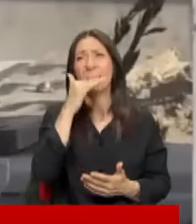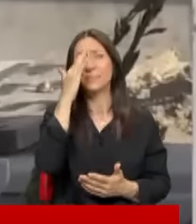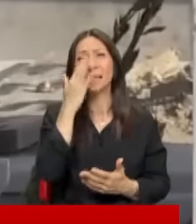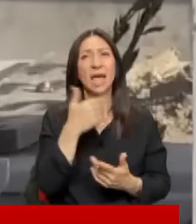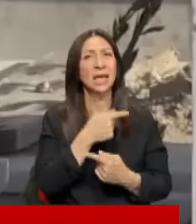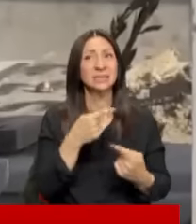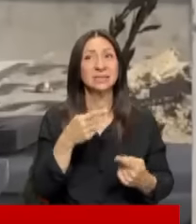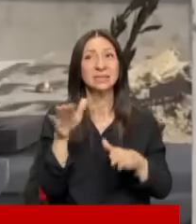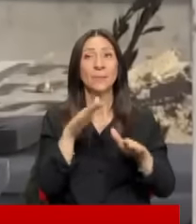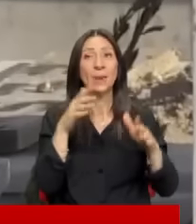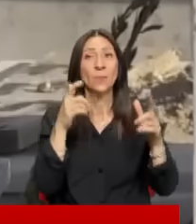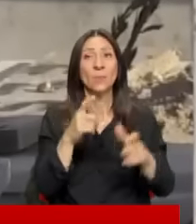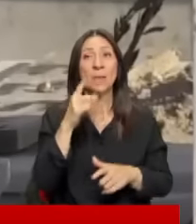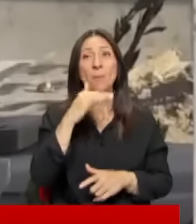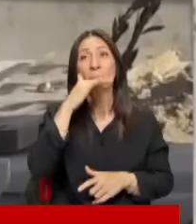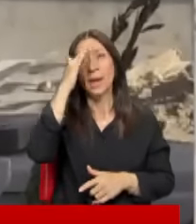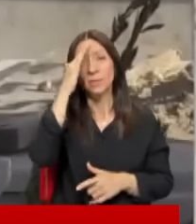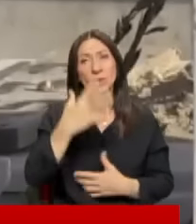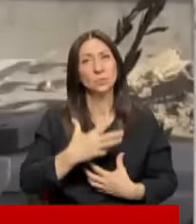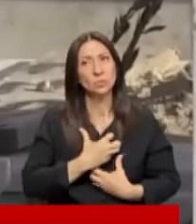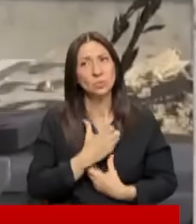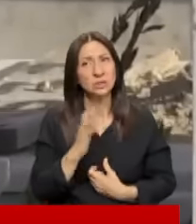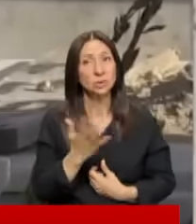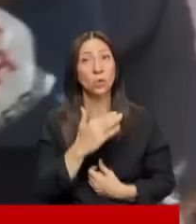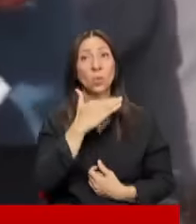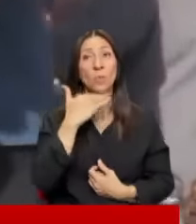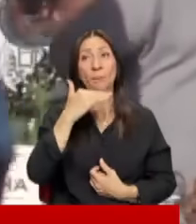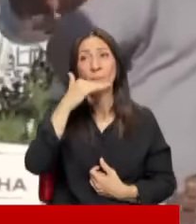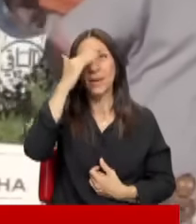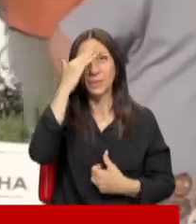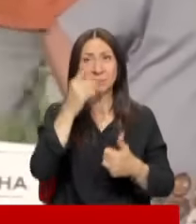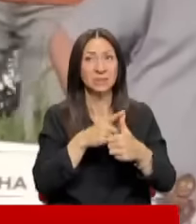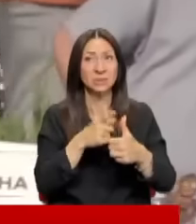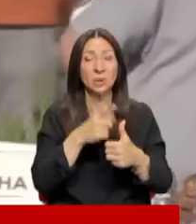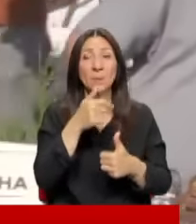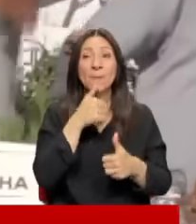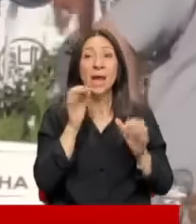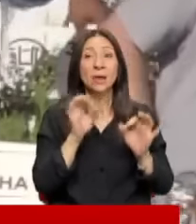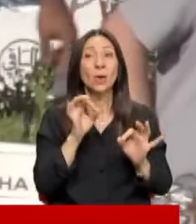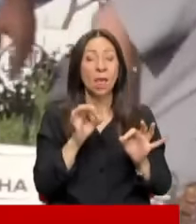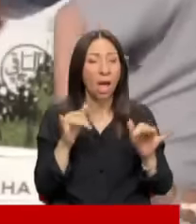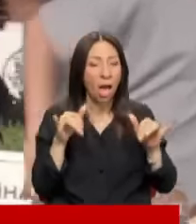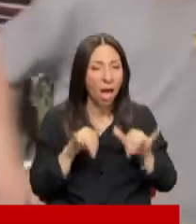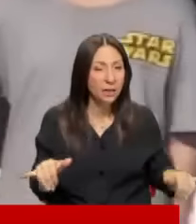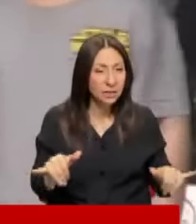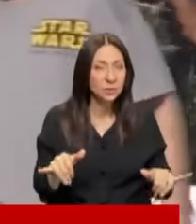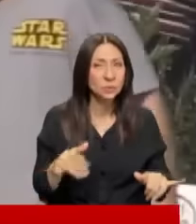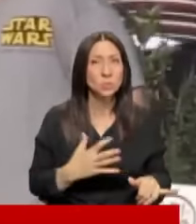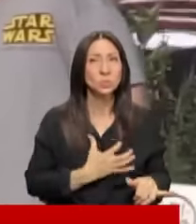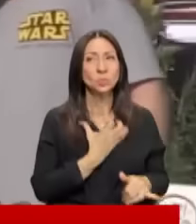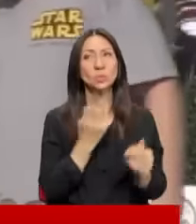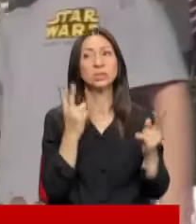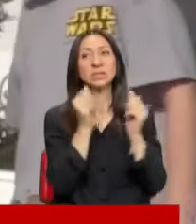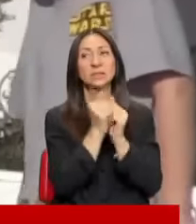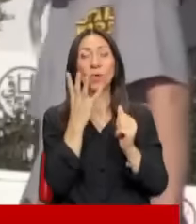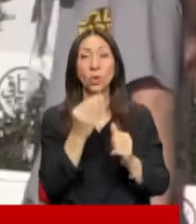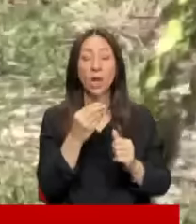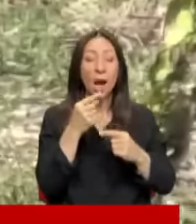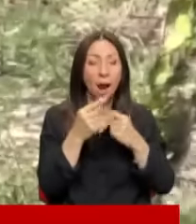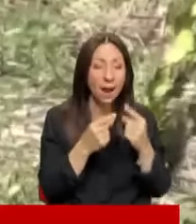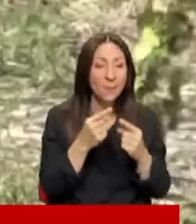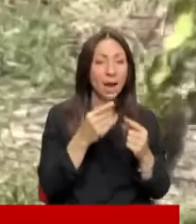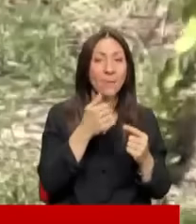geçiyoruz. Deprem bölgesi bir bayramı daha buruk geçiriyor. Kurban Bayramı'nın birinci günü Babalar Günü'ne denk gelince hüzün katlandı.